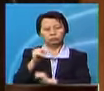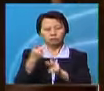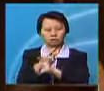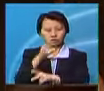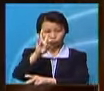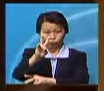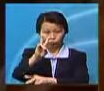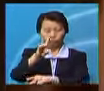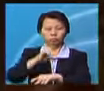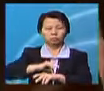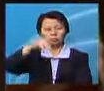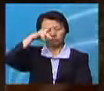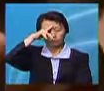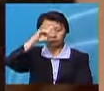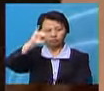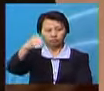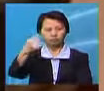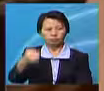di Putrajaya.